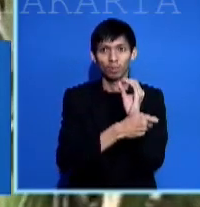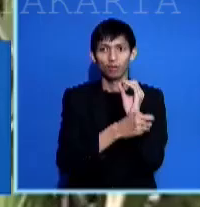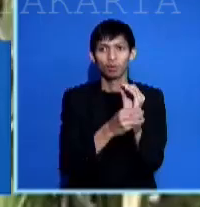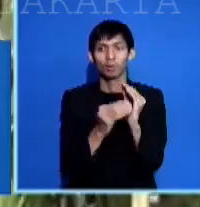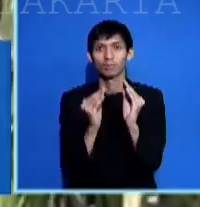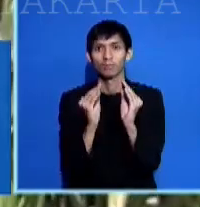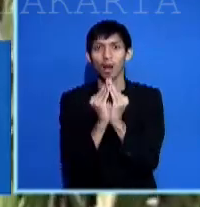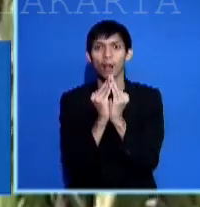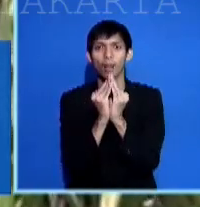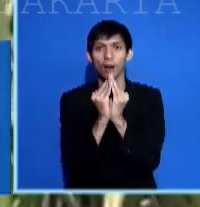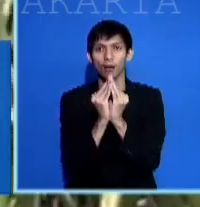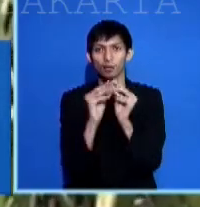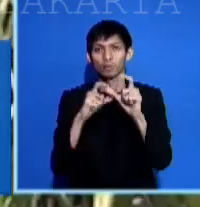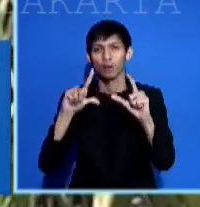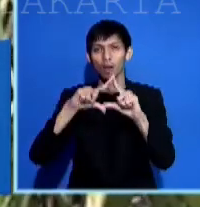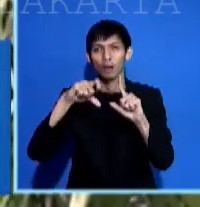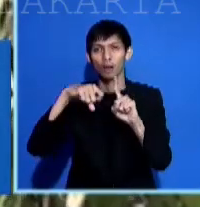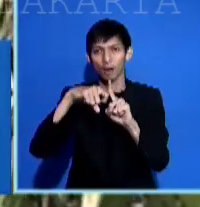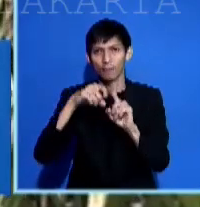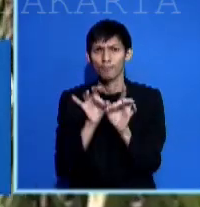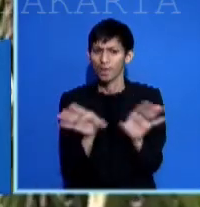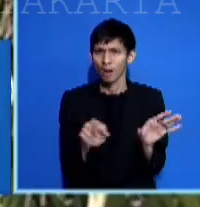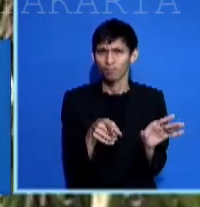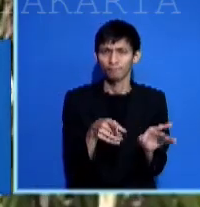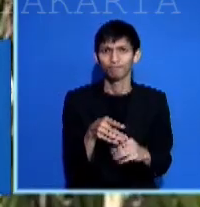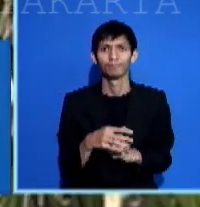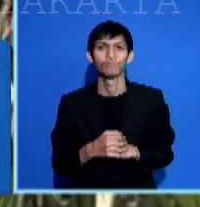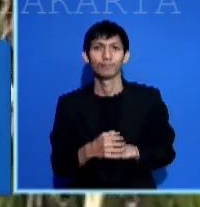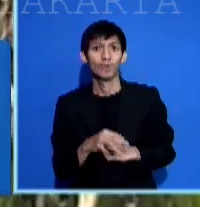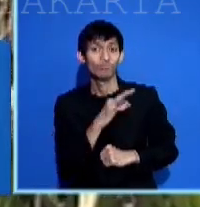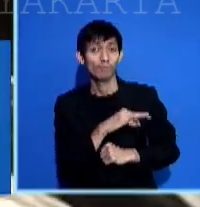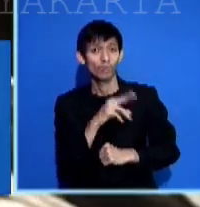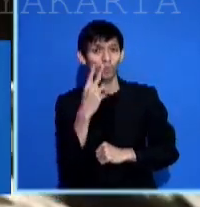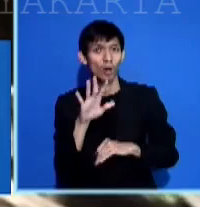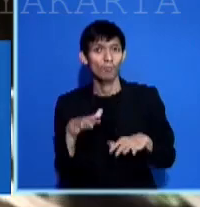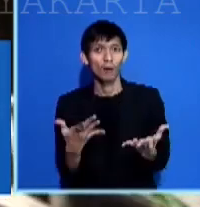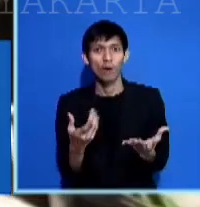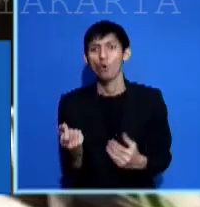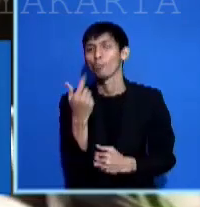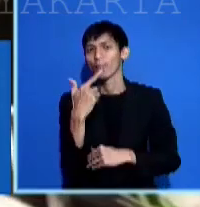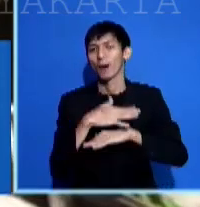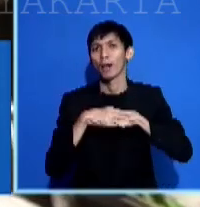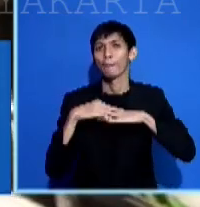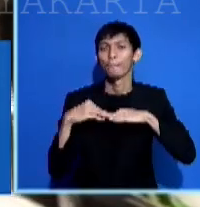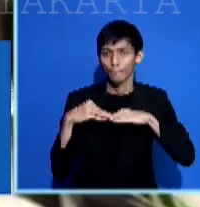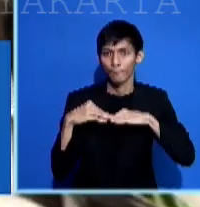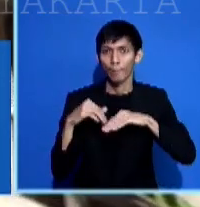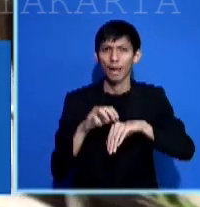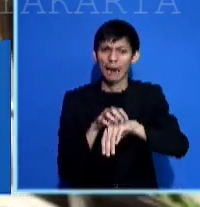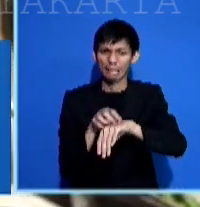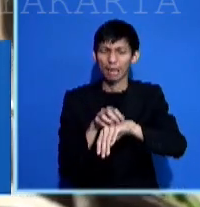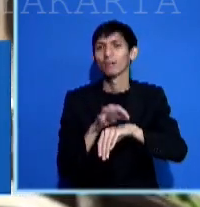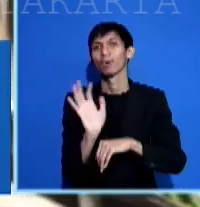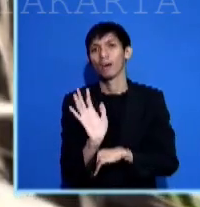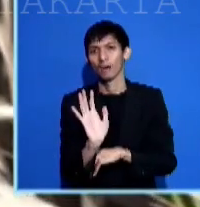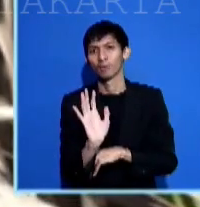werni sawetawis eronipun kathah dipun mupangataken kangge bahan herbal ingkang saget kangge ngusadani lepra cacar air